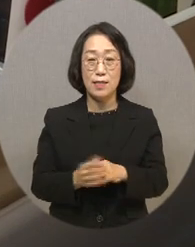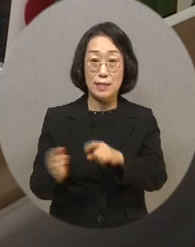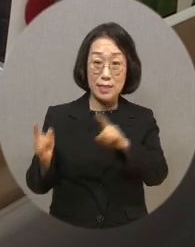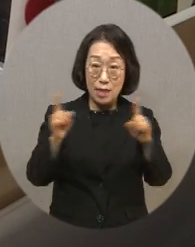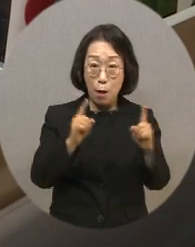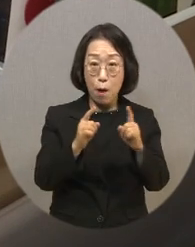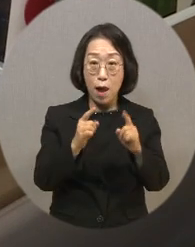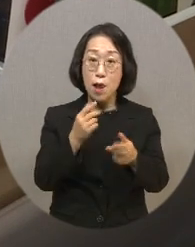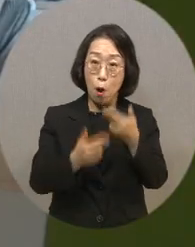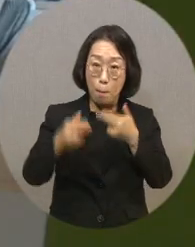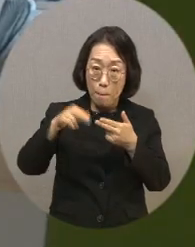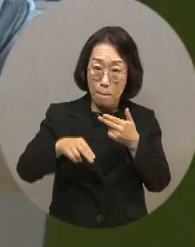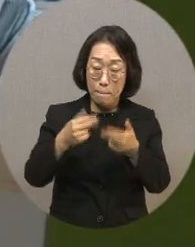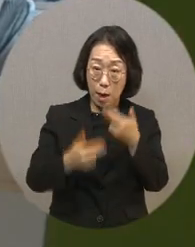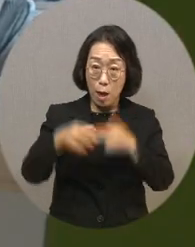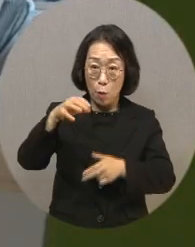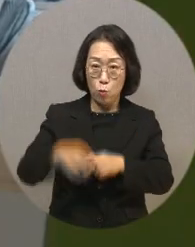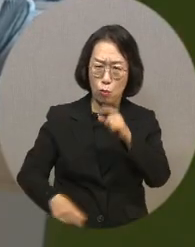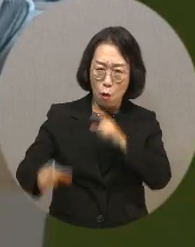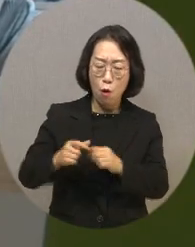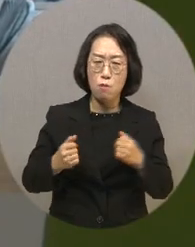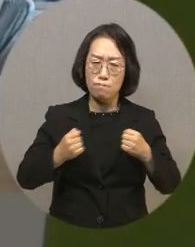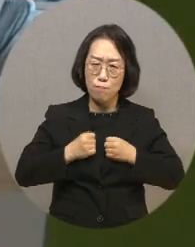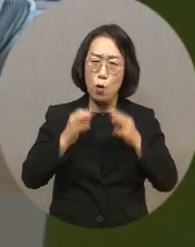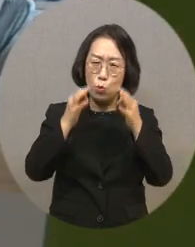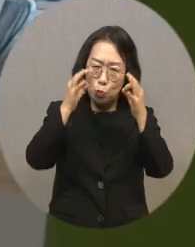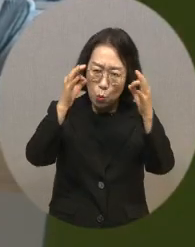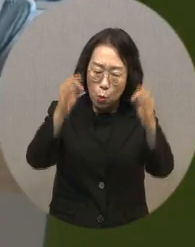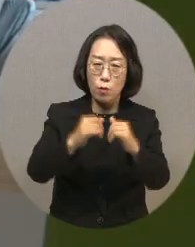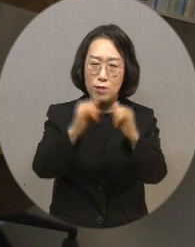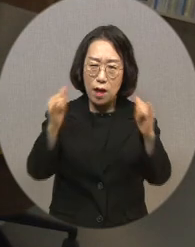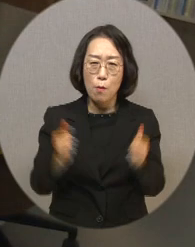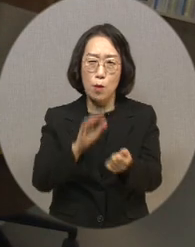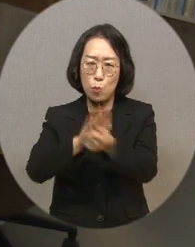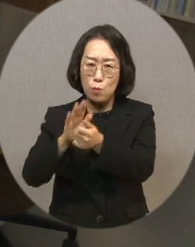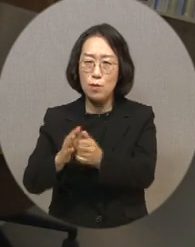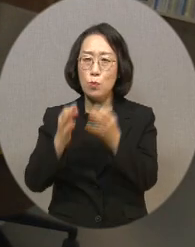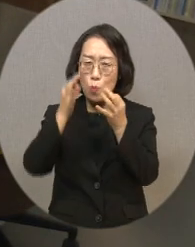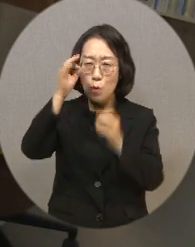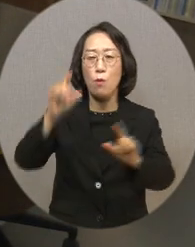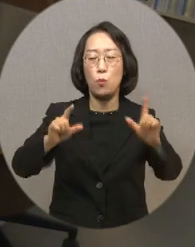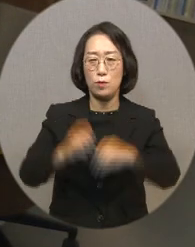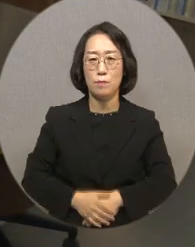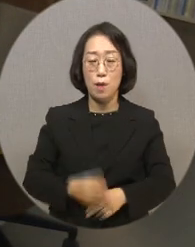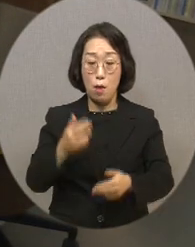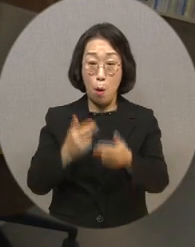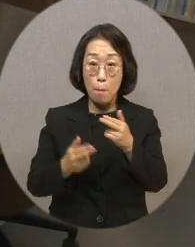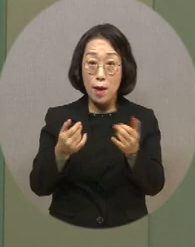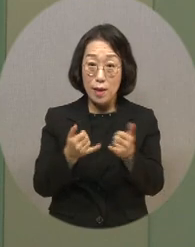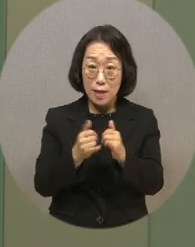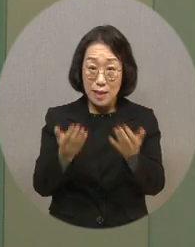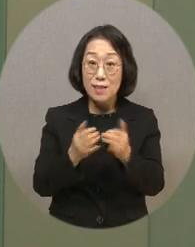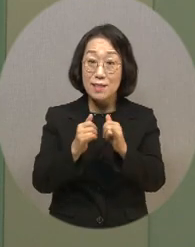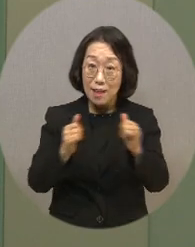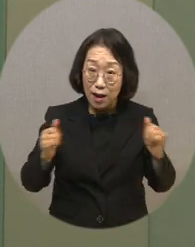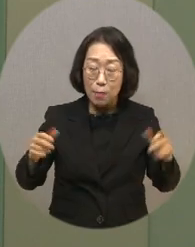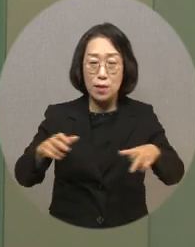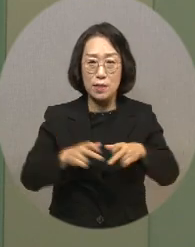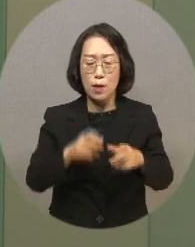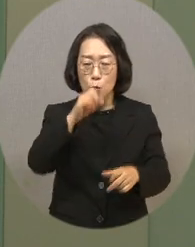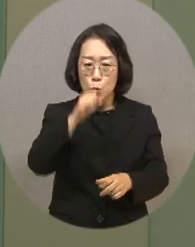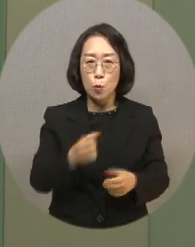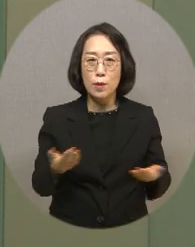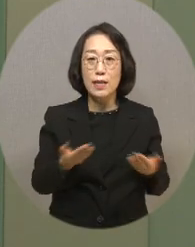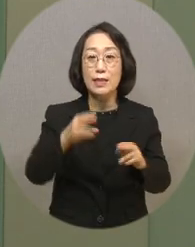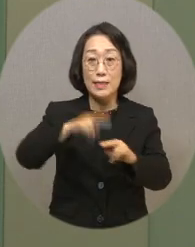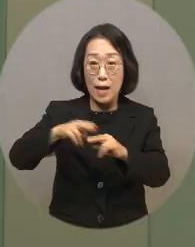역량을 강화하고 사회 참여 유도에 진심인 모습입니다. 협회 직원들의 열정과 함께 장애인의 좋은 일자리